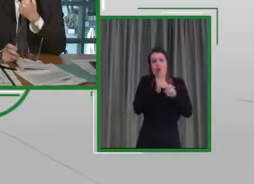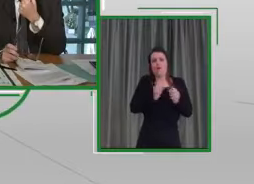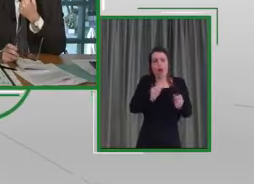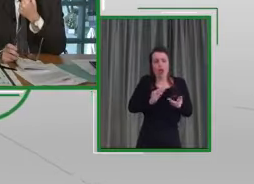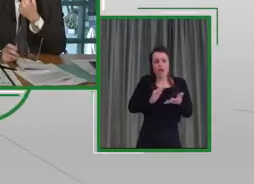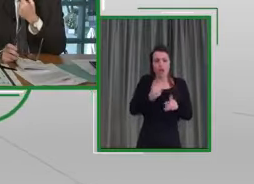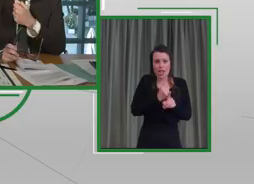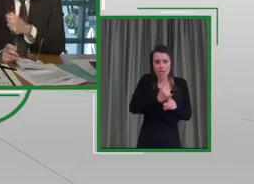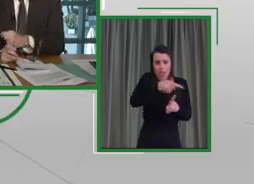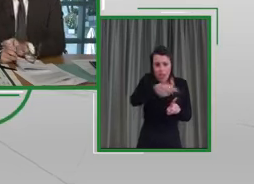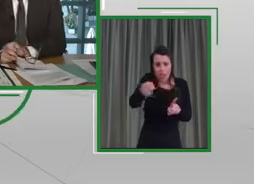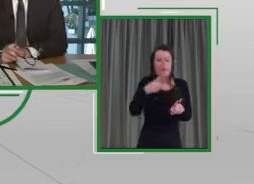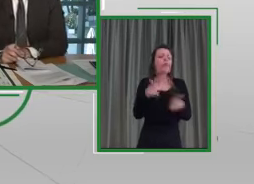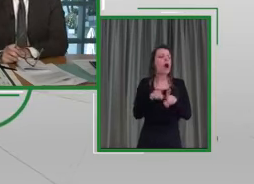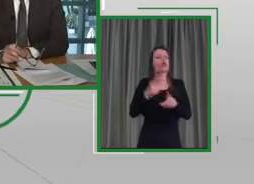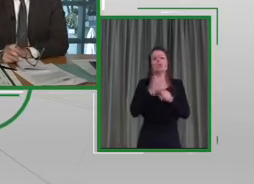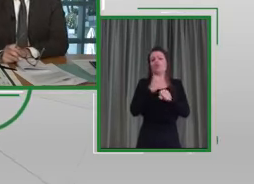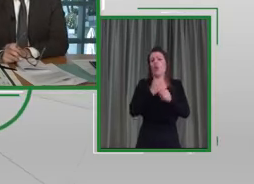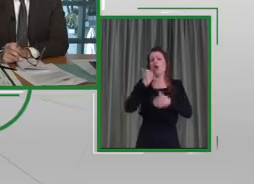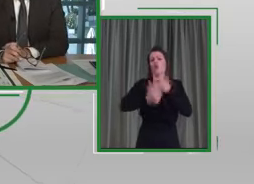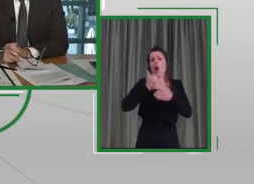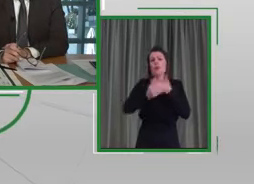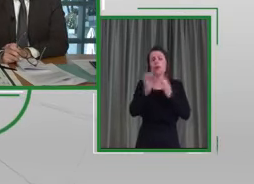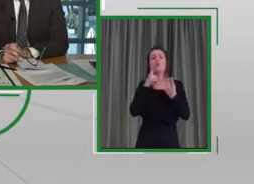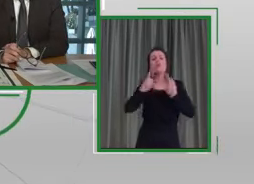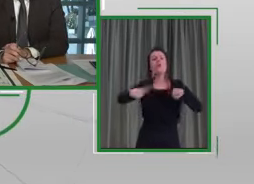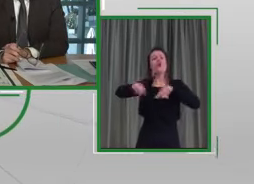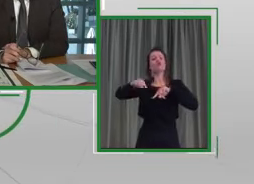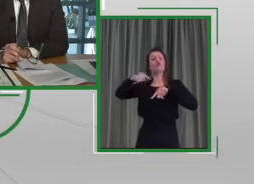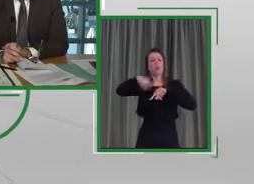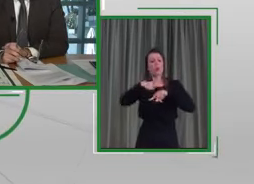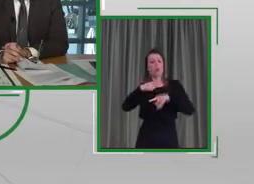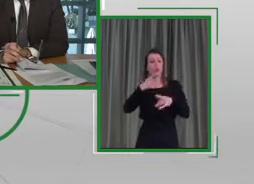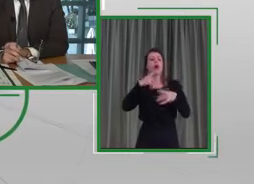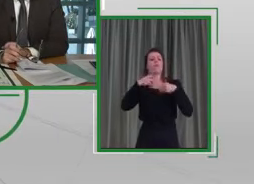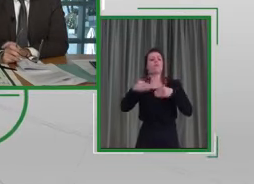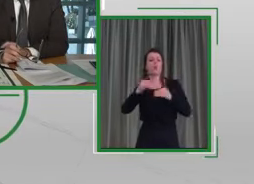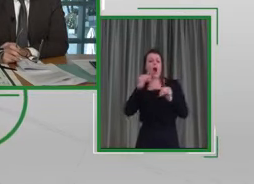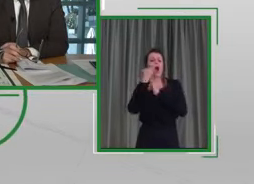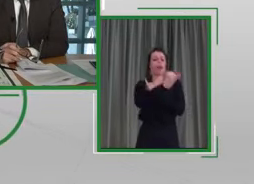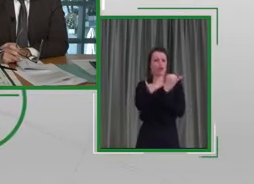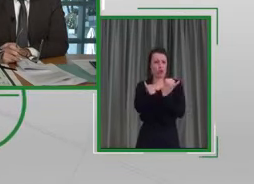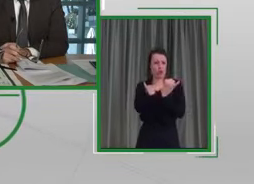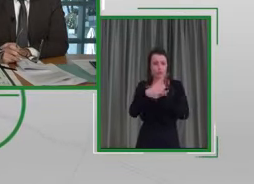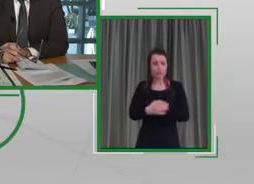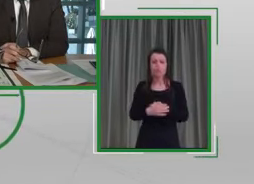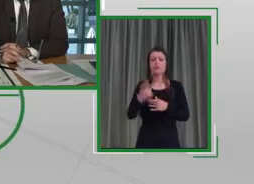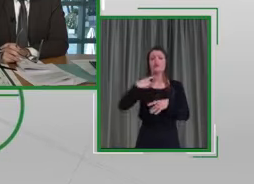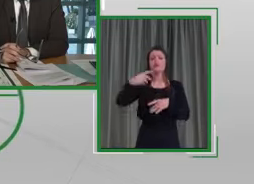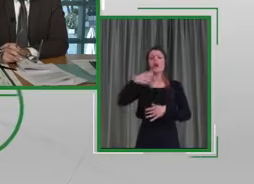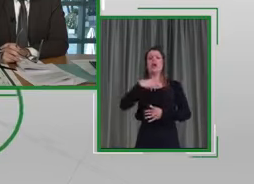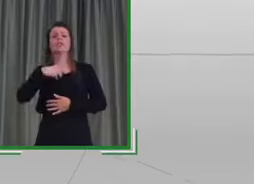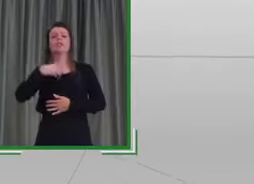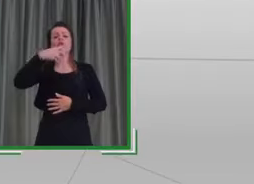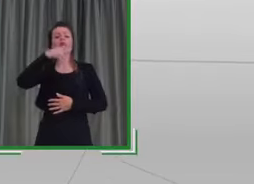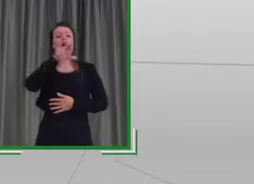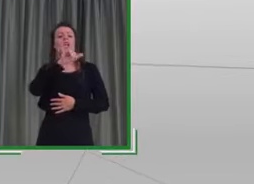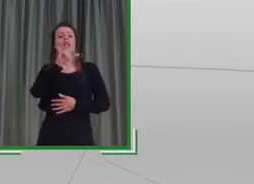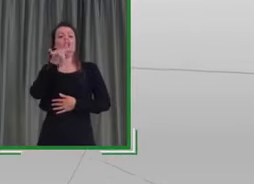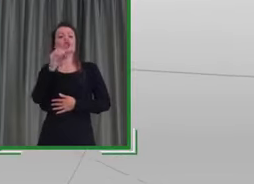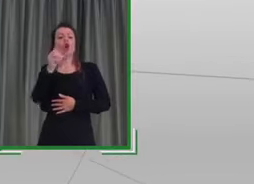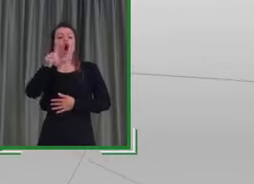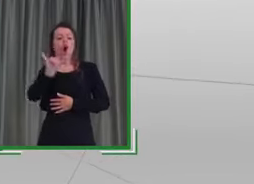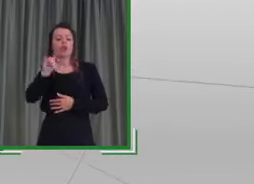all'ultima all'ultima giunta insieme all'assessore melania rizzoli e all'assessore fabio rossi poi abbiamo